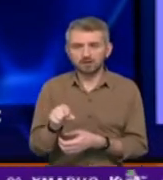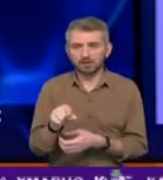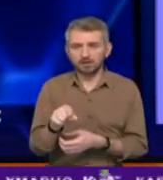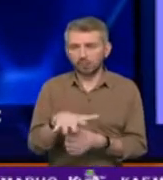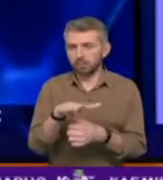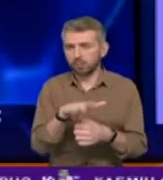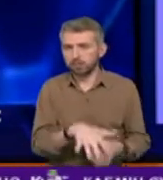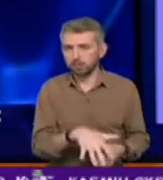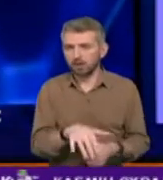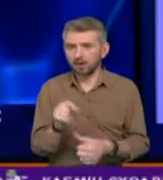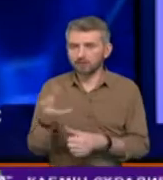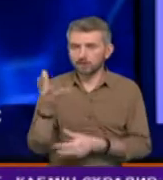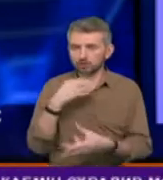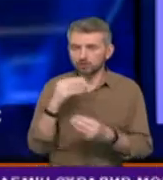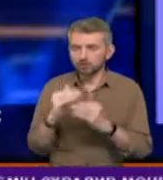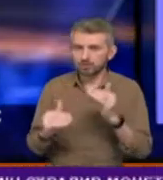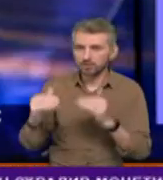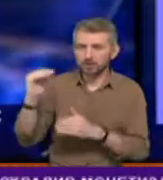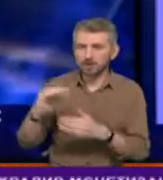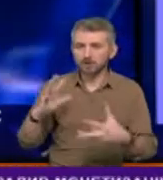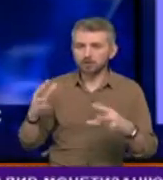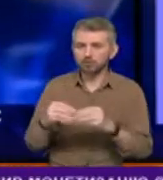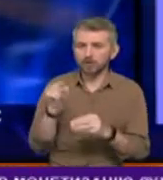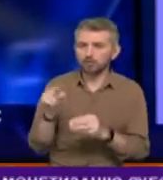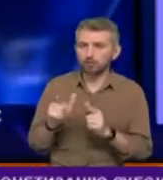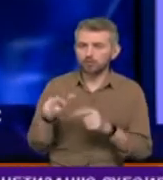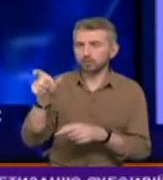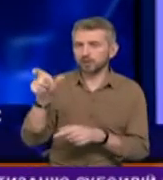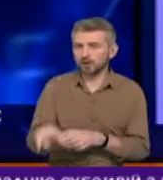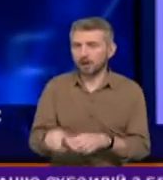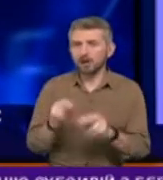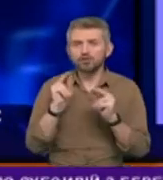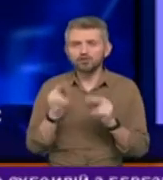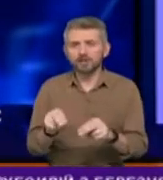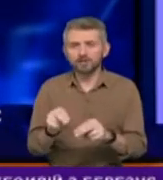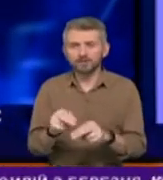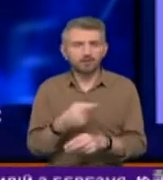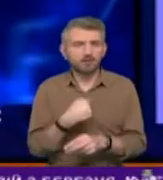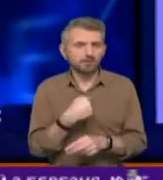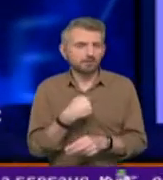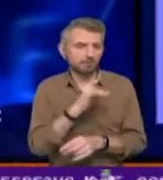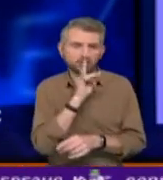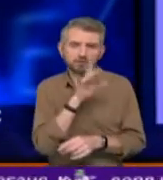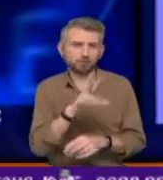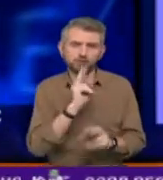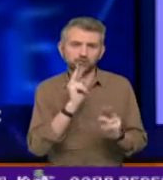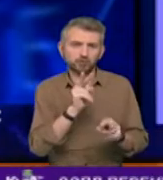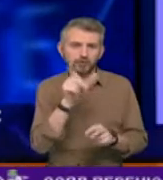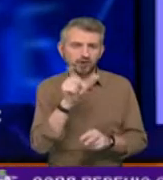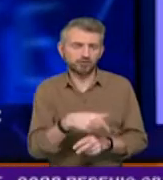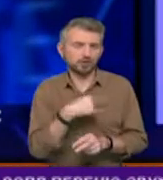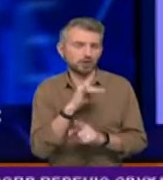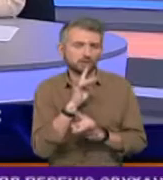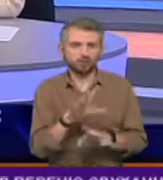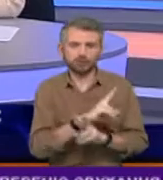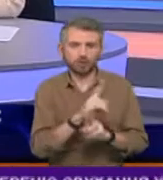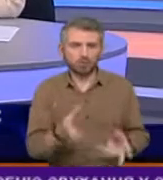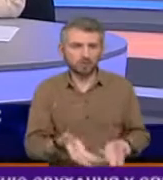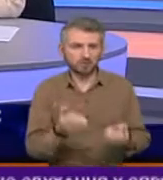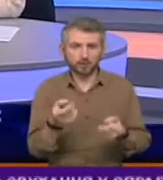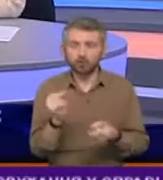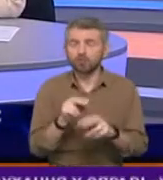втрачають. А якщо ми говоримо там за іноземну мову, рівень тестів він розрізняється, як і минулого року, для